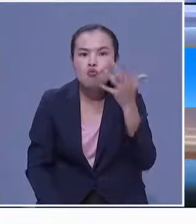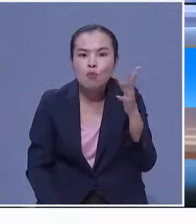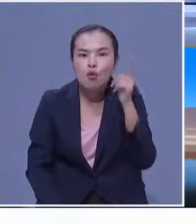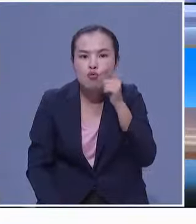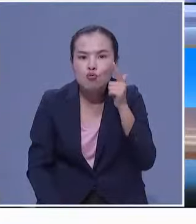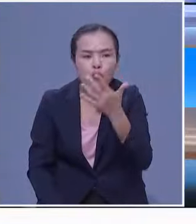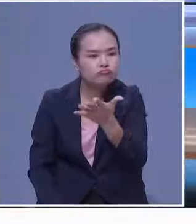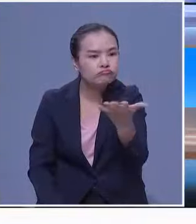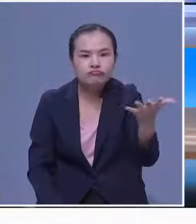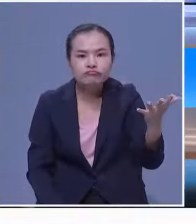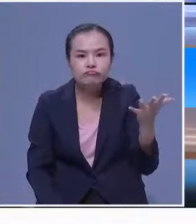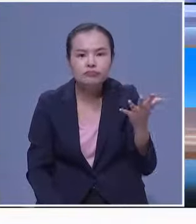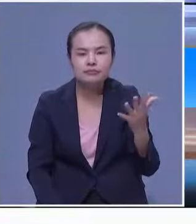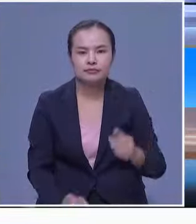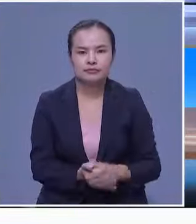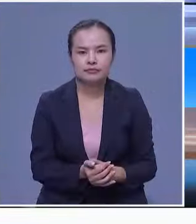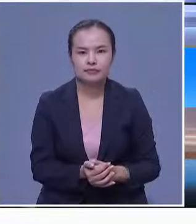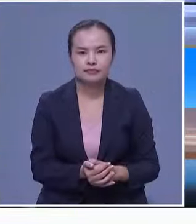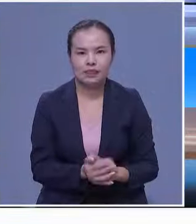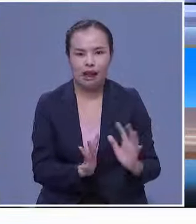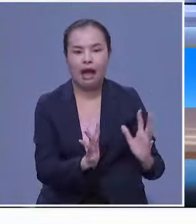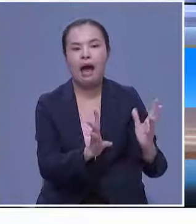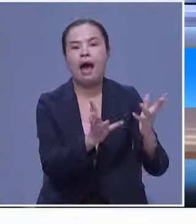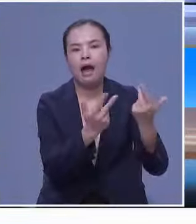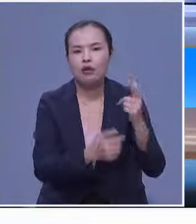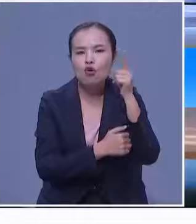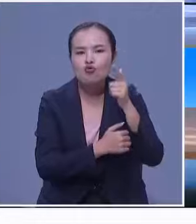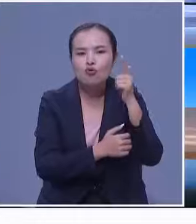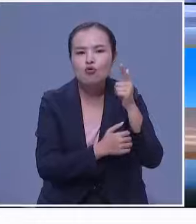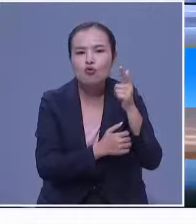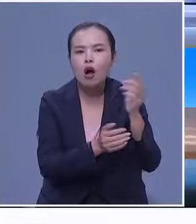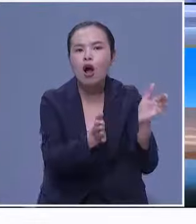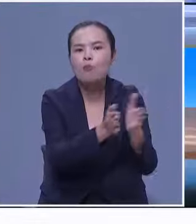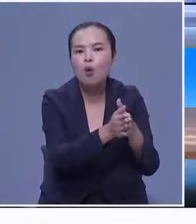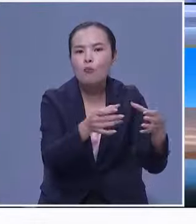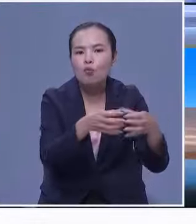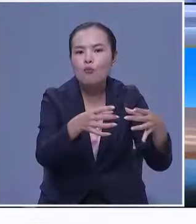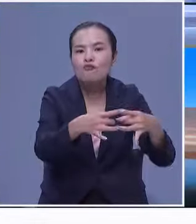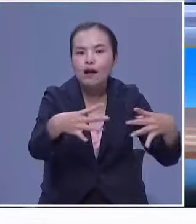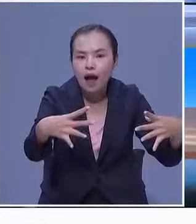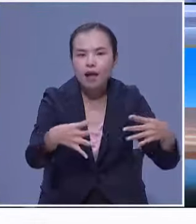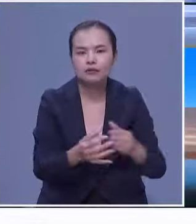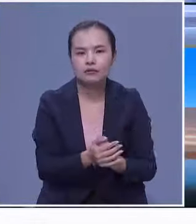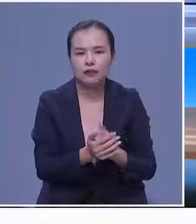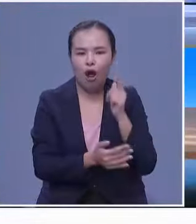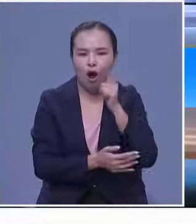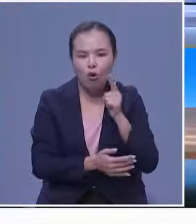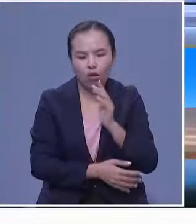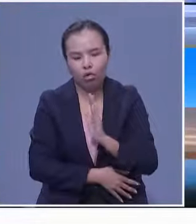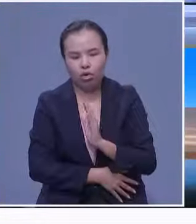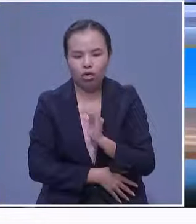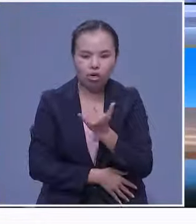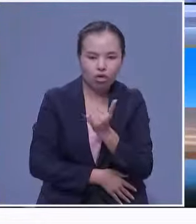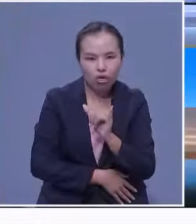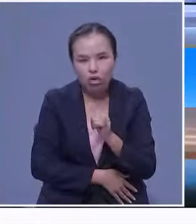ล ุ งหลายท่านก็โอ้โหถูกสูญพันธุ์ไปแล้ว ก็หนึ่งลุงก็มาอยู่ข้างเดียวกันแล้วไงมาเป ็ นฝ่ายค้านด้วยกันเนี่ย อีกหนึ่งลุงก็ล่อแร่เหมือนกันท